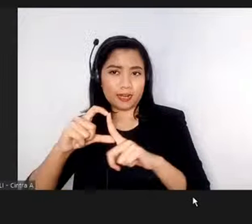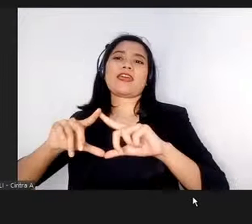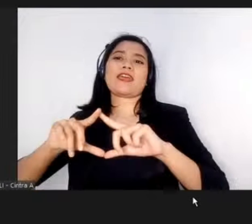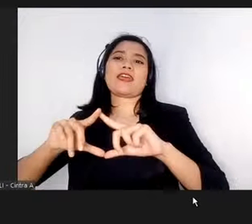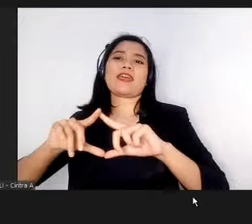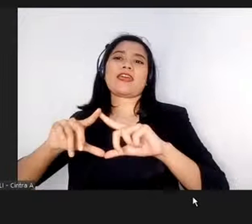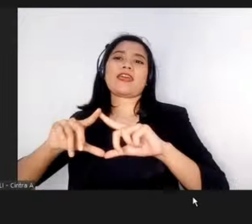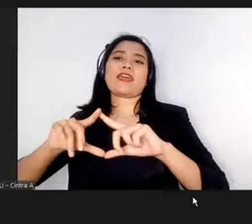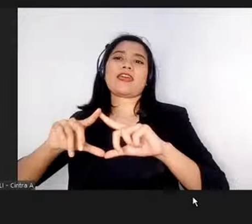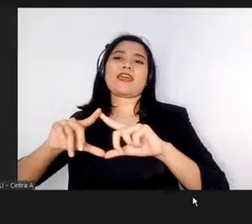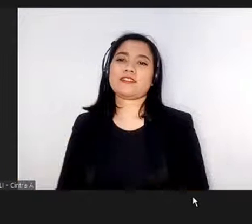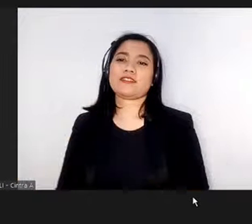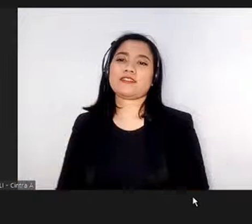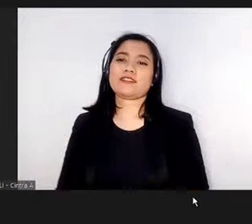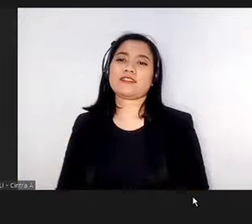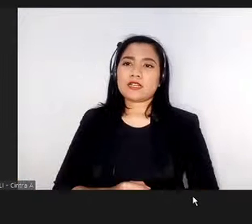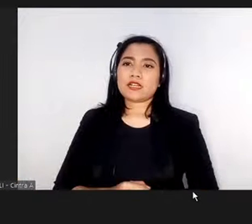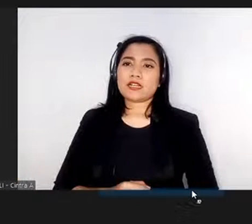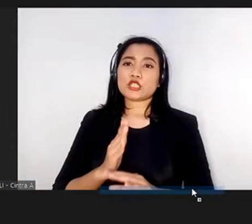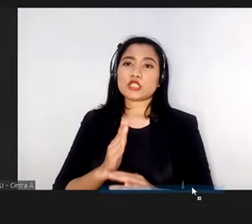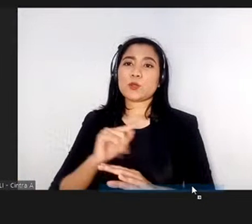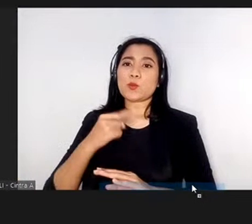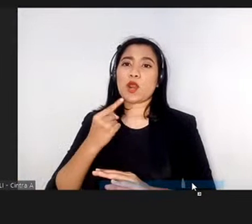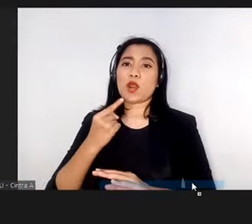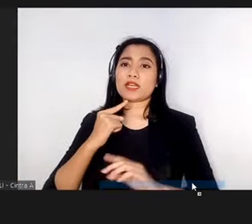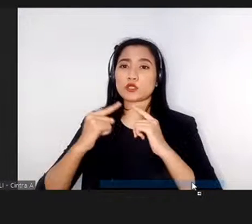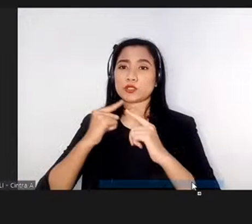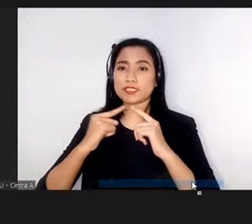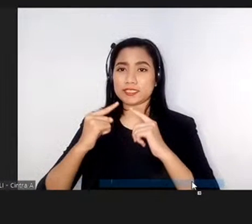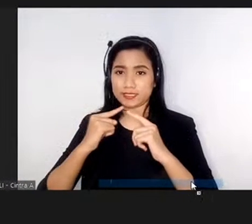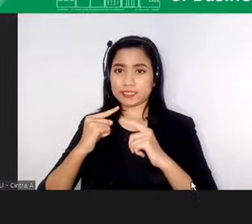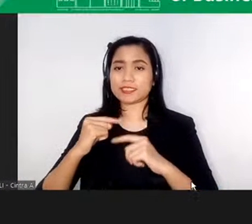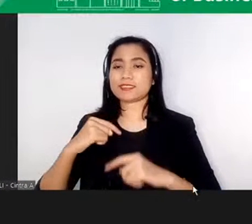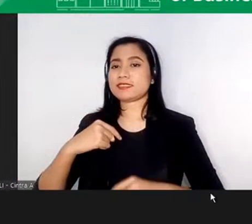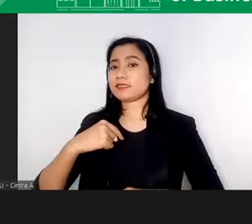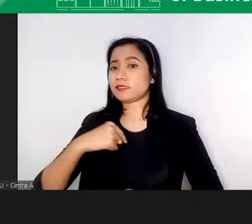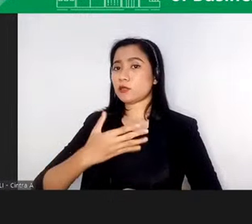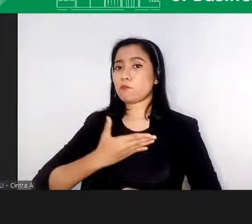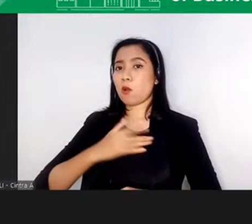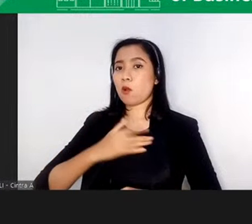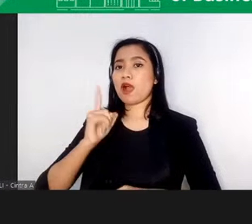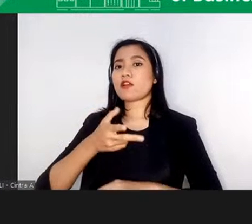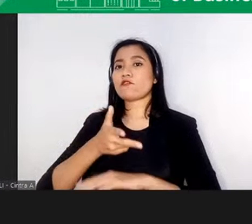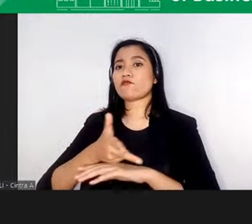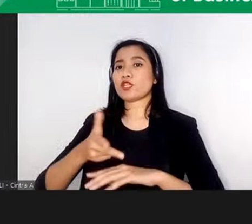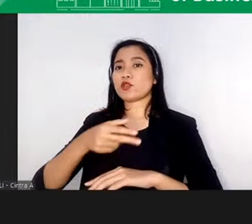ini sebelum kita mulai diskusi Saya ingin memberikan video